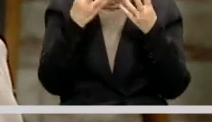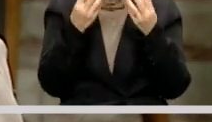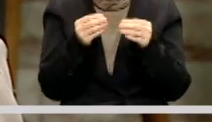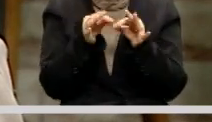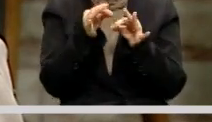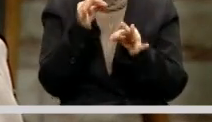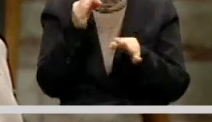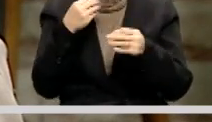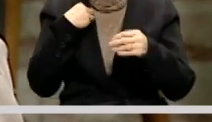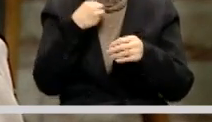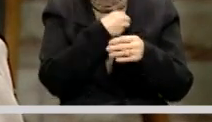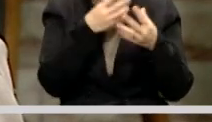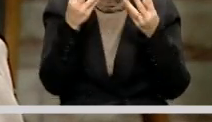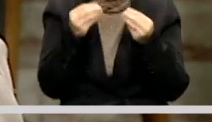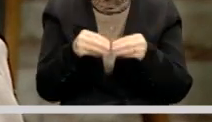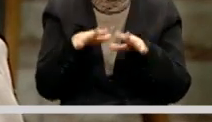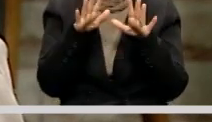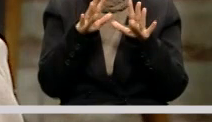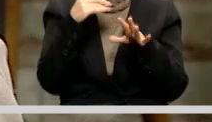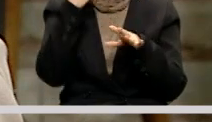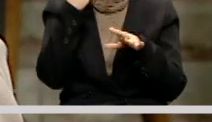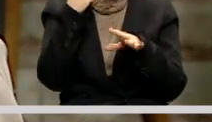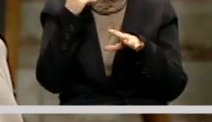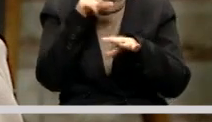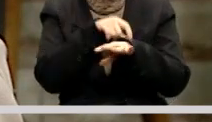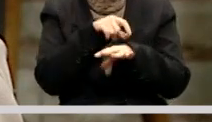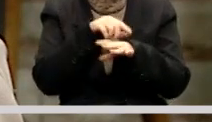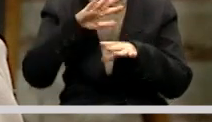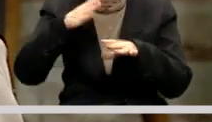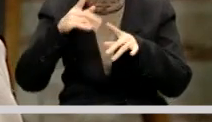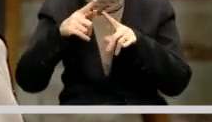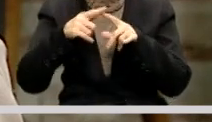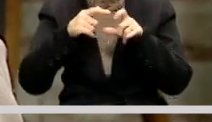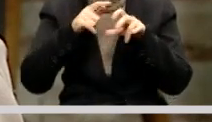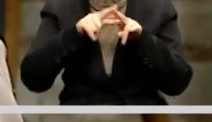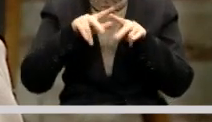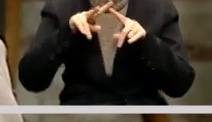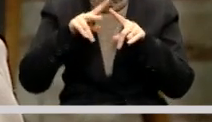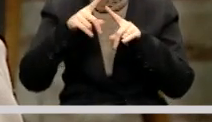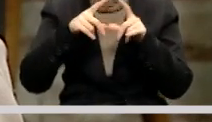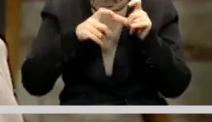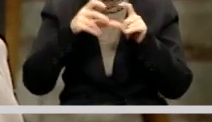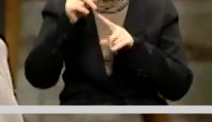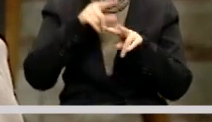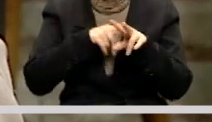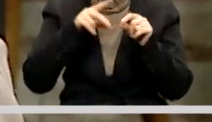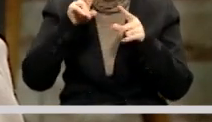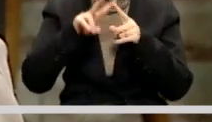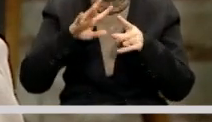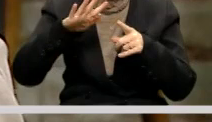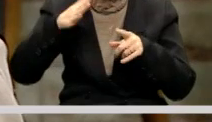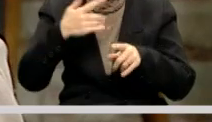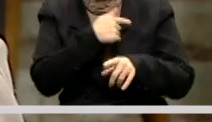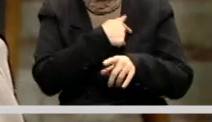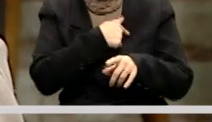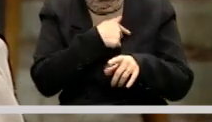dönemde hipertansiyon, diyabet için 3-5 kat yatkınlığa sahip oluyorlar. Kalpte ritim